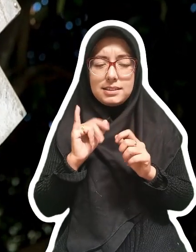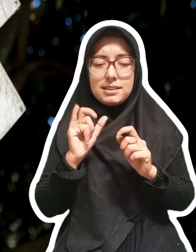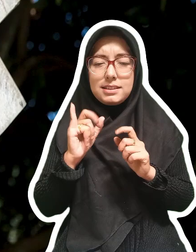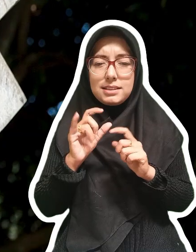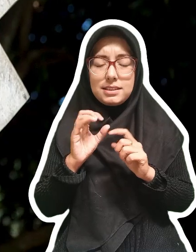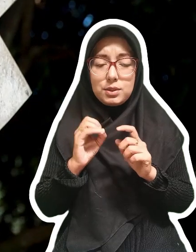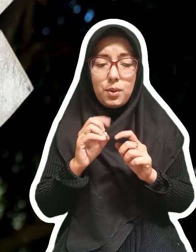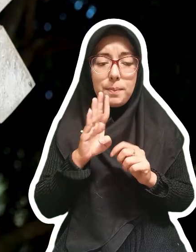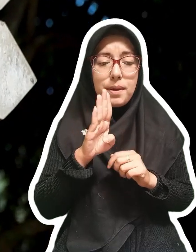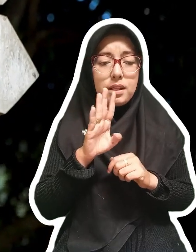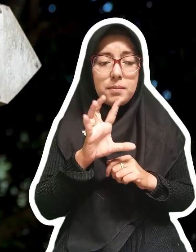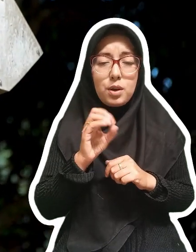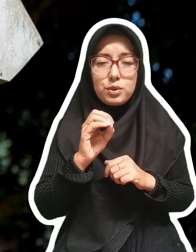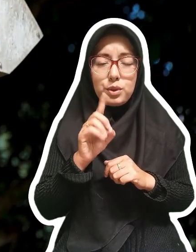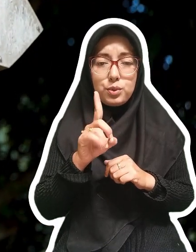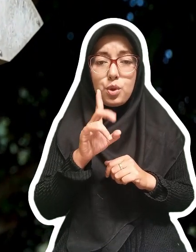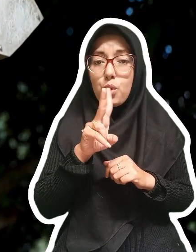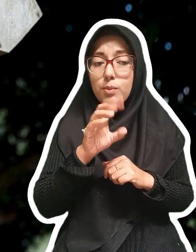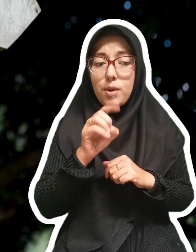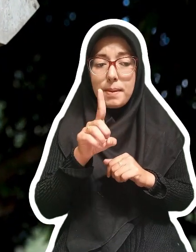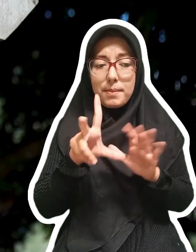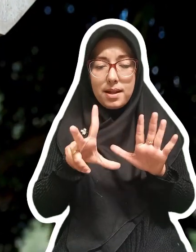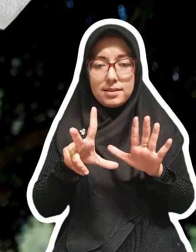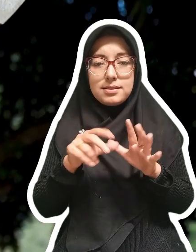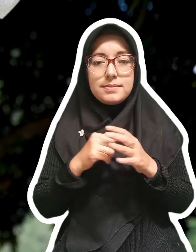SMAP SNI ISO